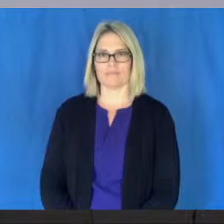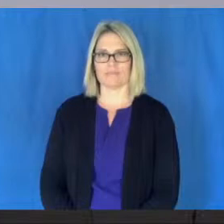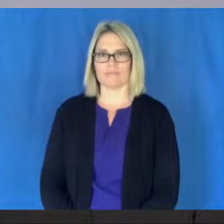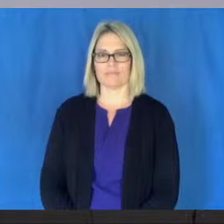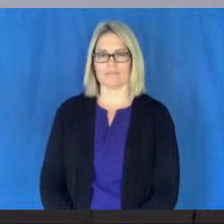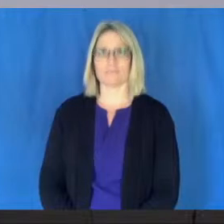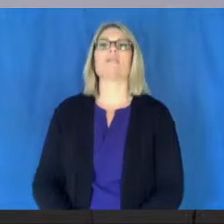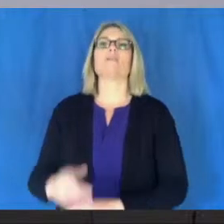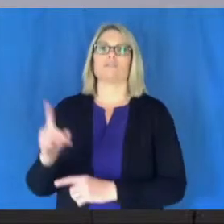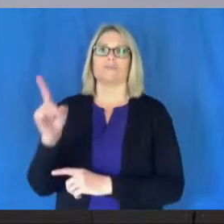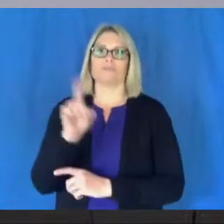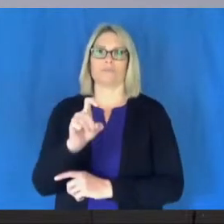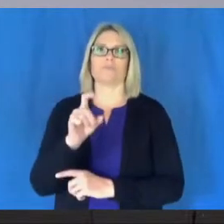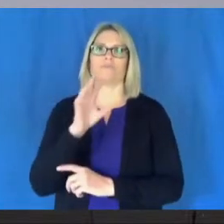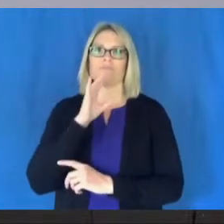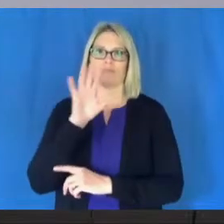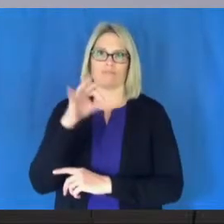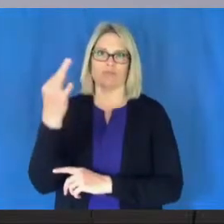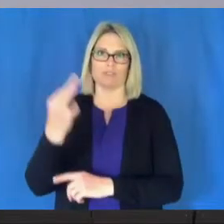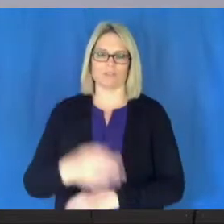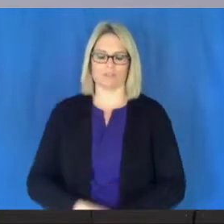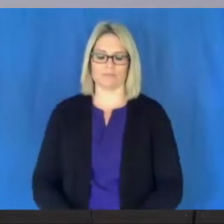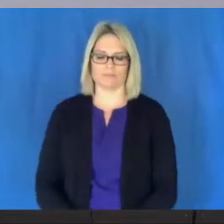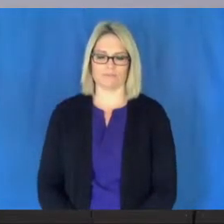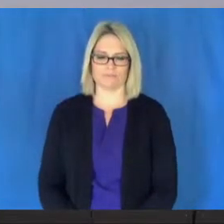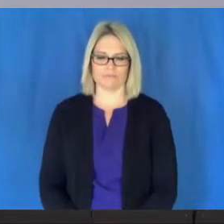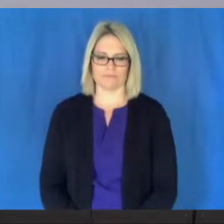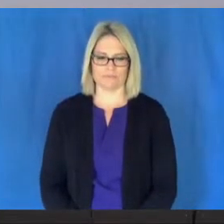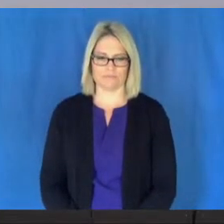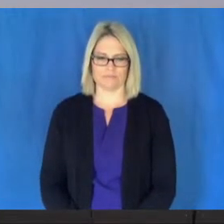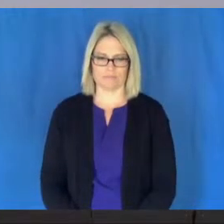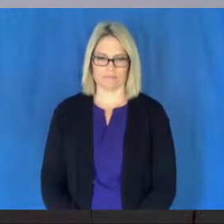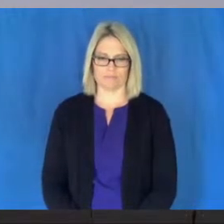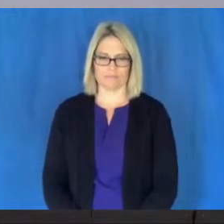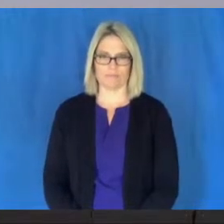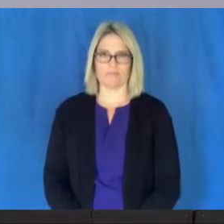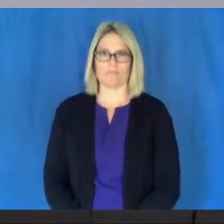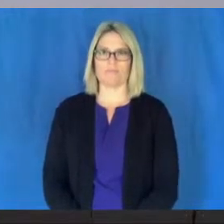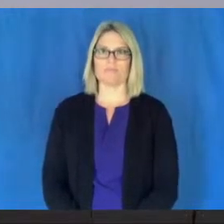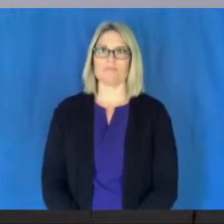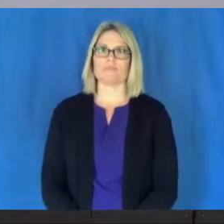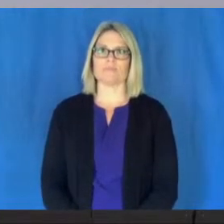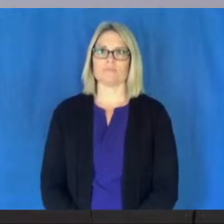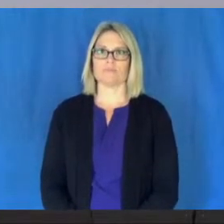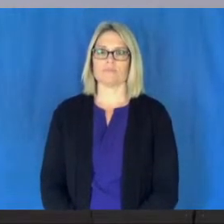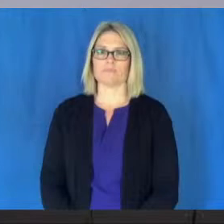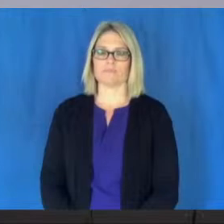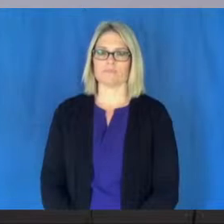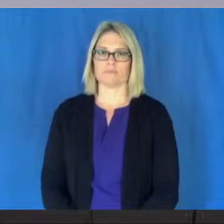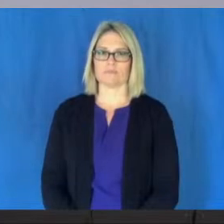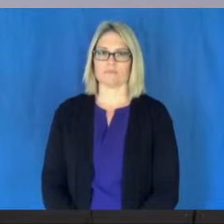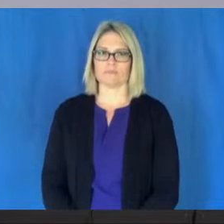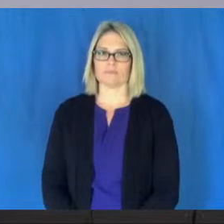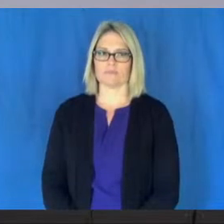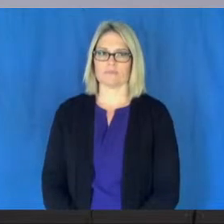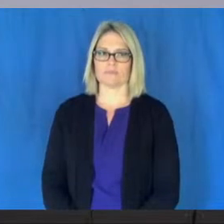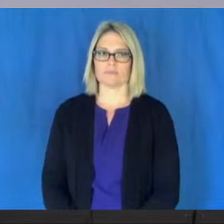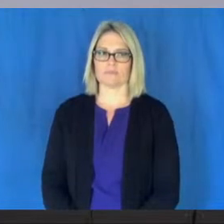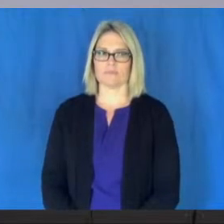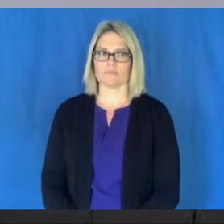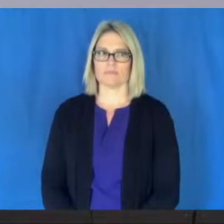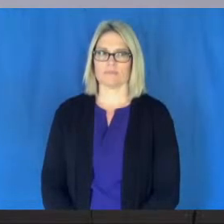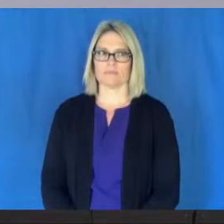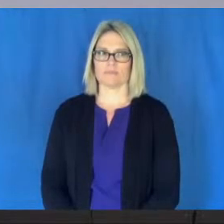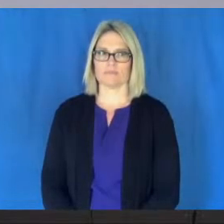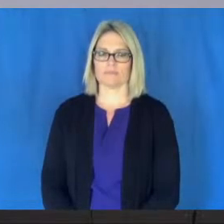français pour la Dr. Reda Morrison. Vous avez déjà répondu ça en anglais, mais j'aimerais l'entendre en français, s'il vous plaît. Alors, vous